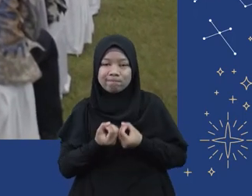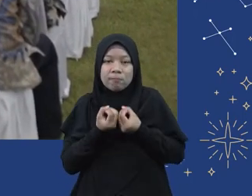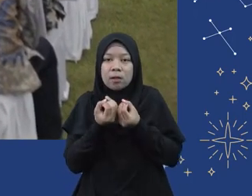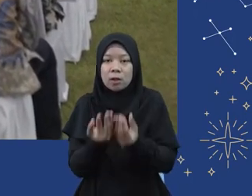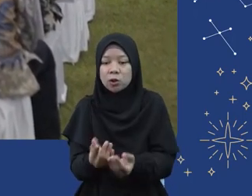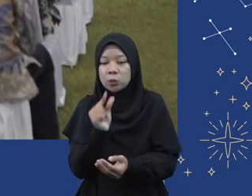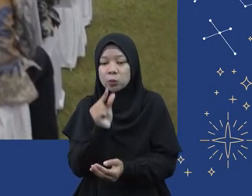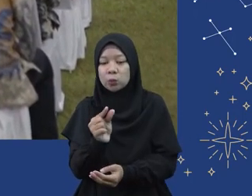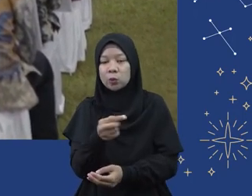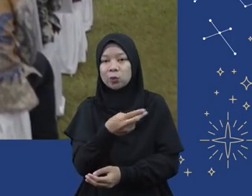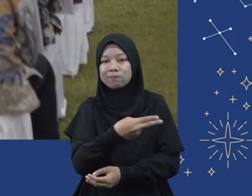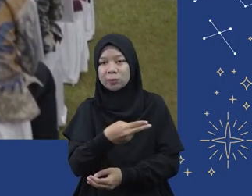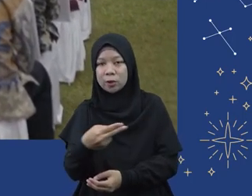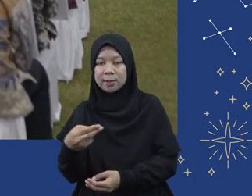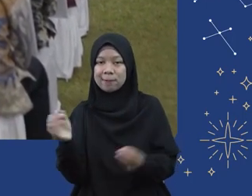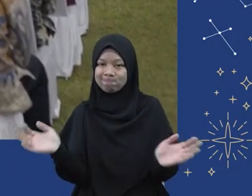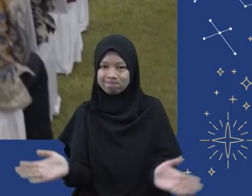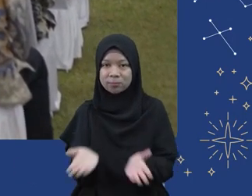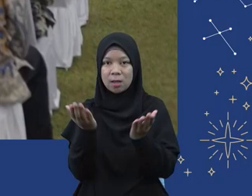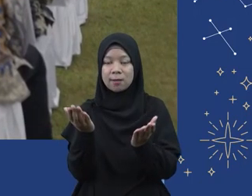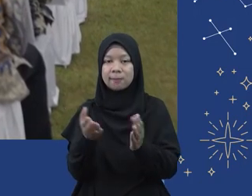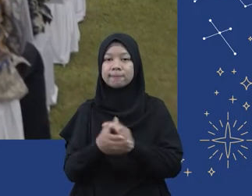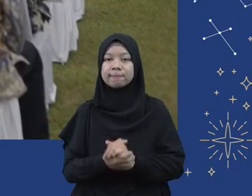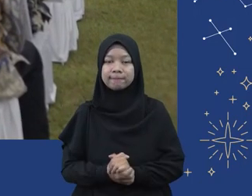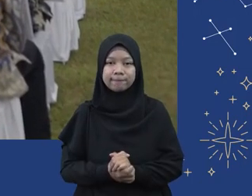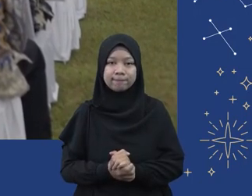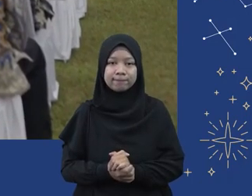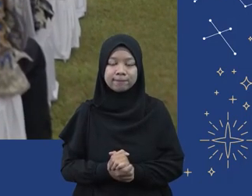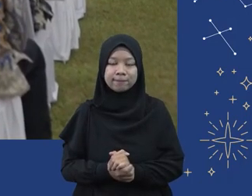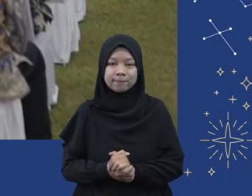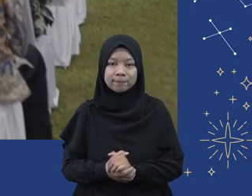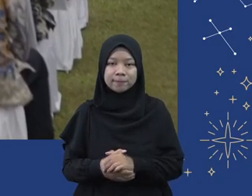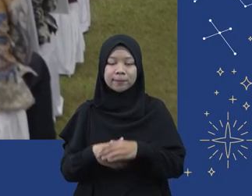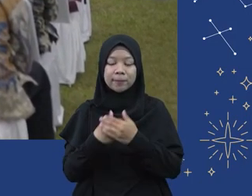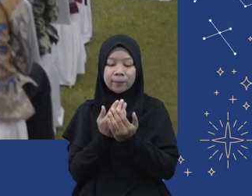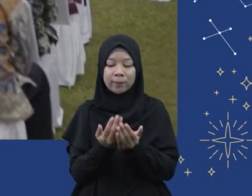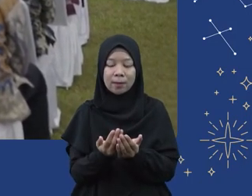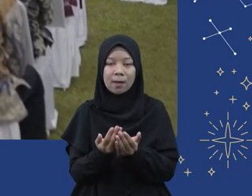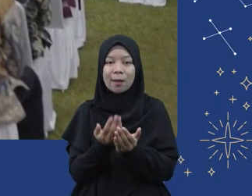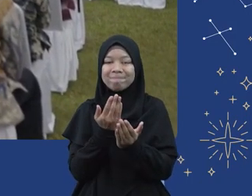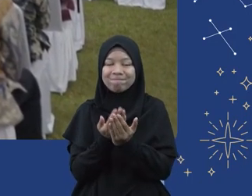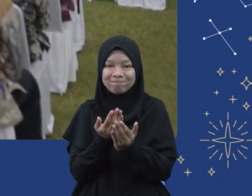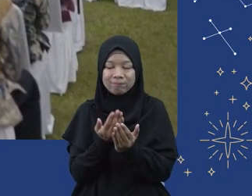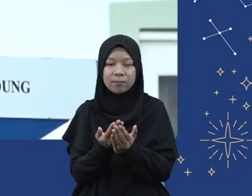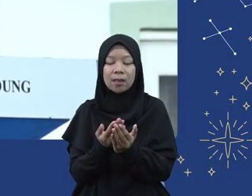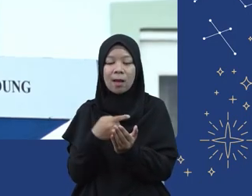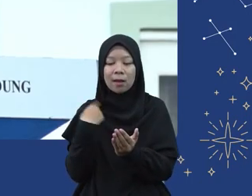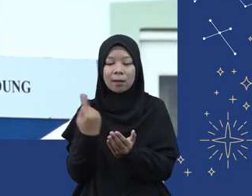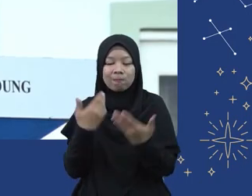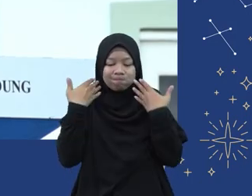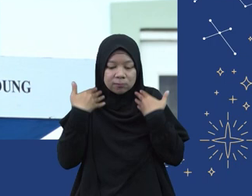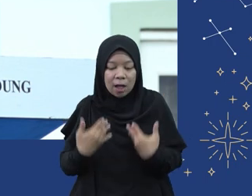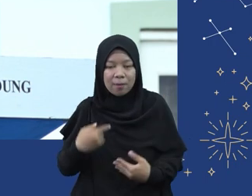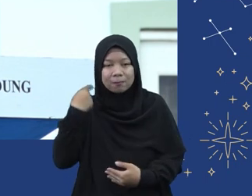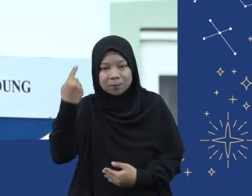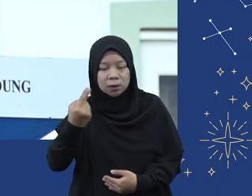bagi kemajuan dan kesejahteraan serta kejayaan bangsa Indonesia jadikanlah kami senantiasa insan yang memikirkan